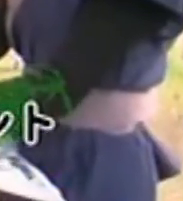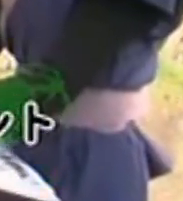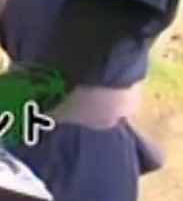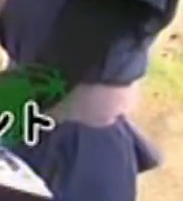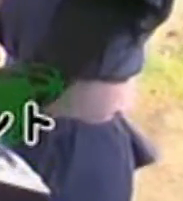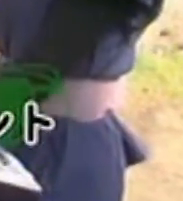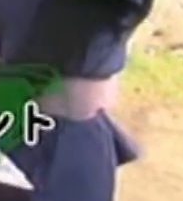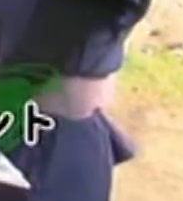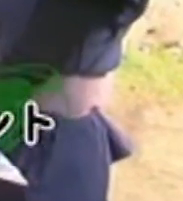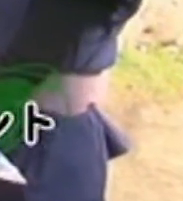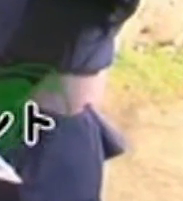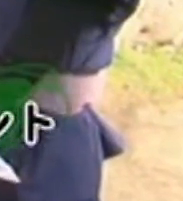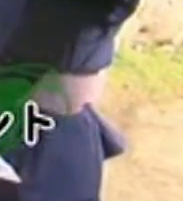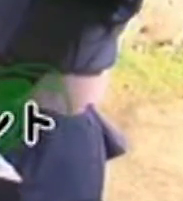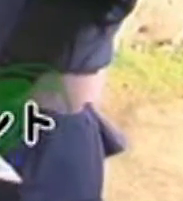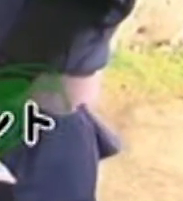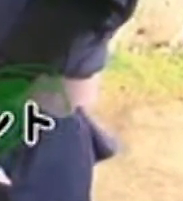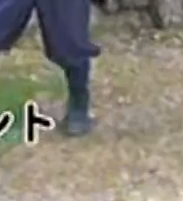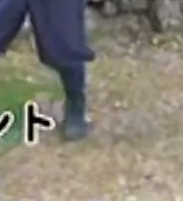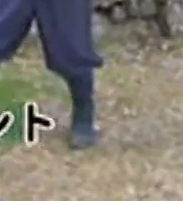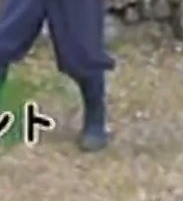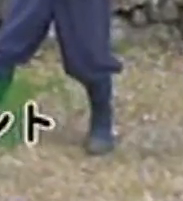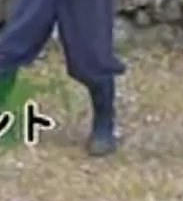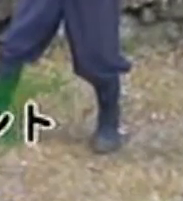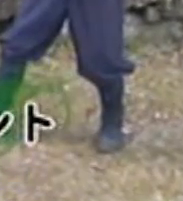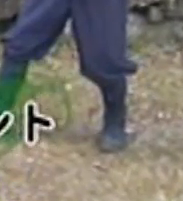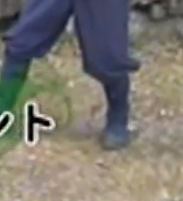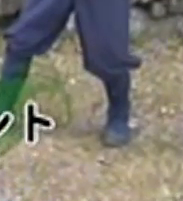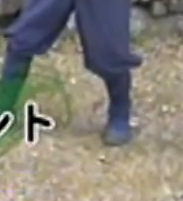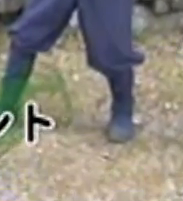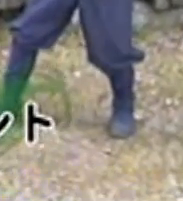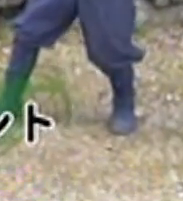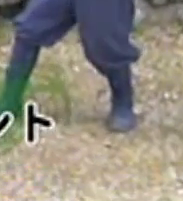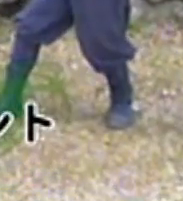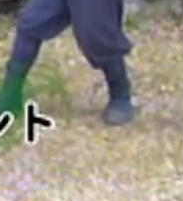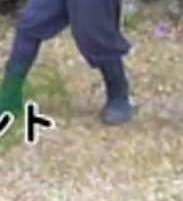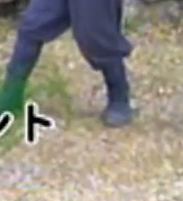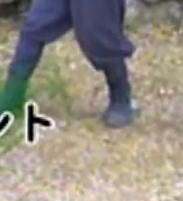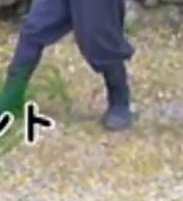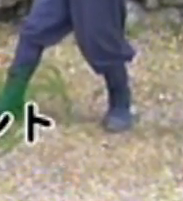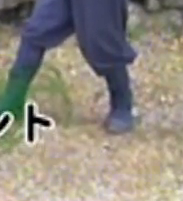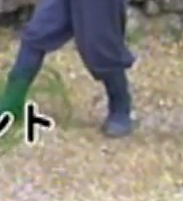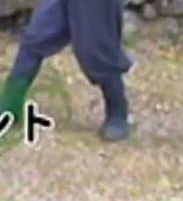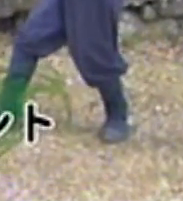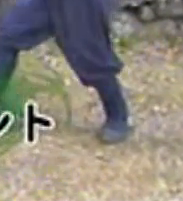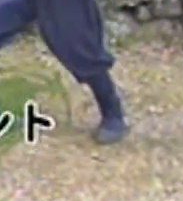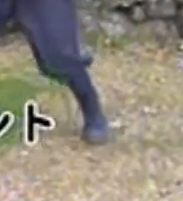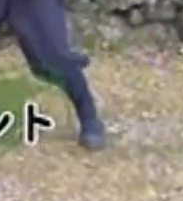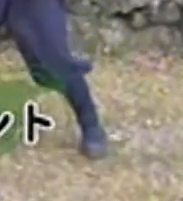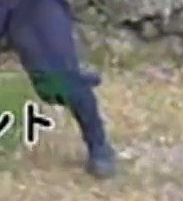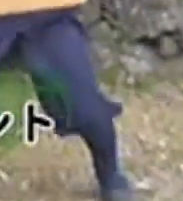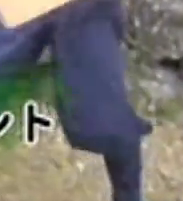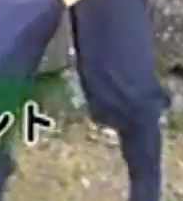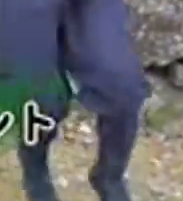その他忍者の日キャンペーンイベントなど和歌山市のさまざまな情報をお送りします。